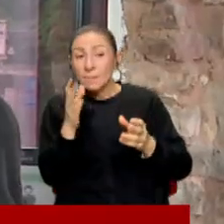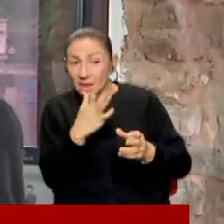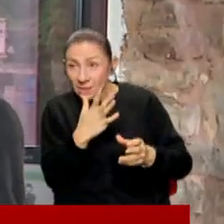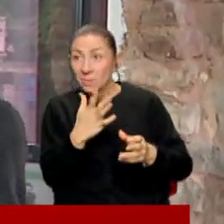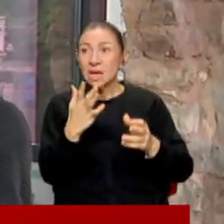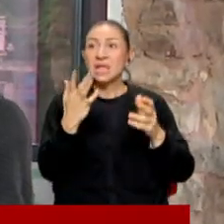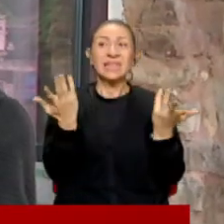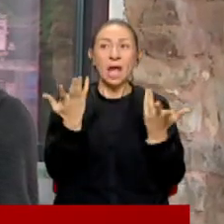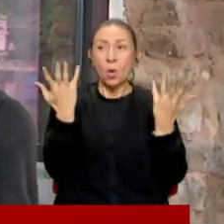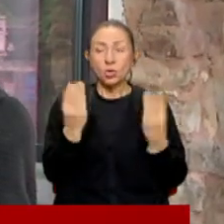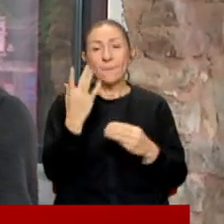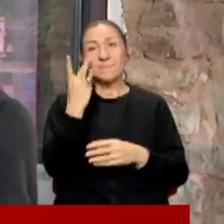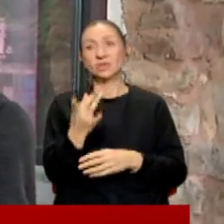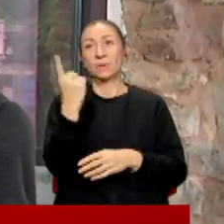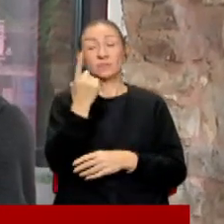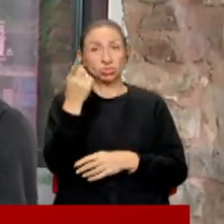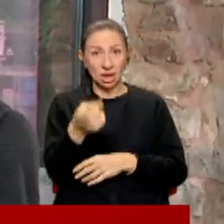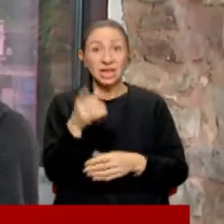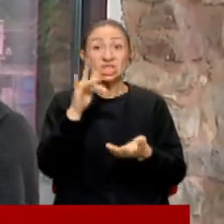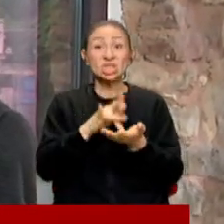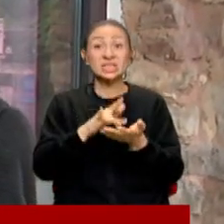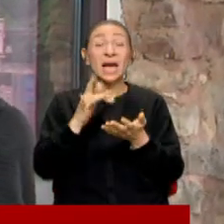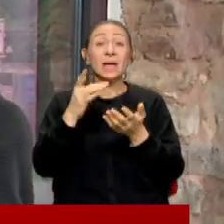mi olduğunu da belirleyecek bir durum. Dolayısıyla